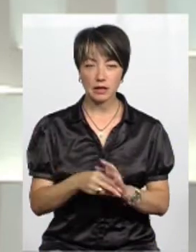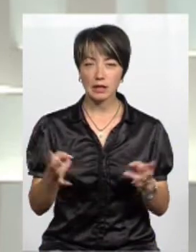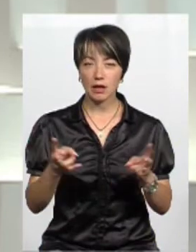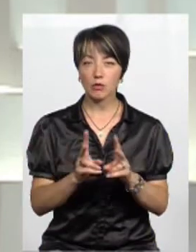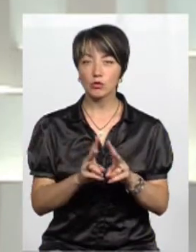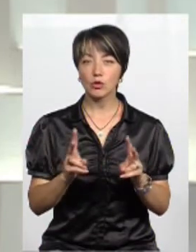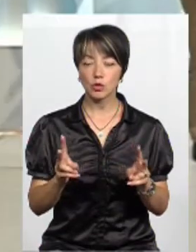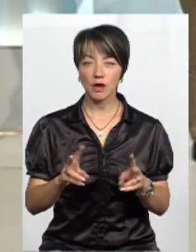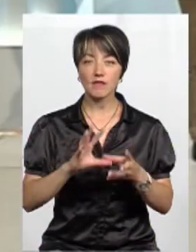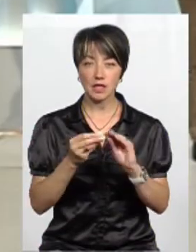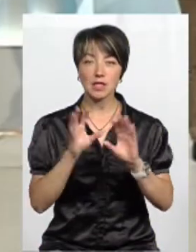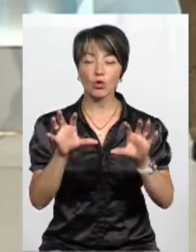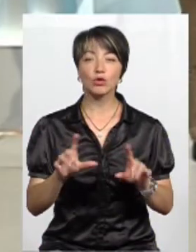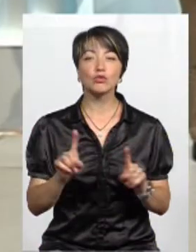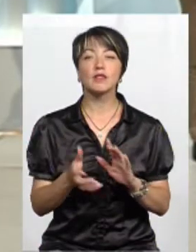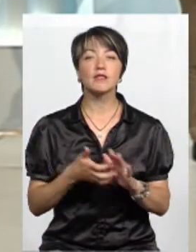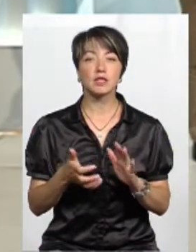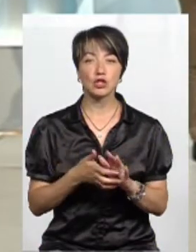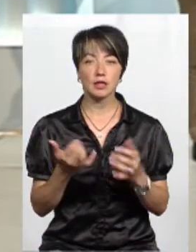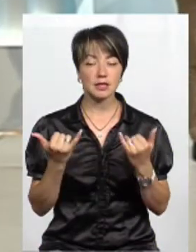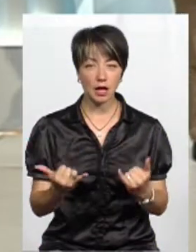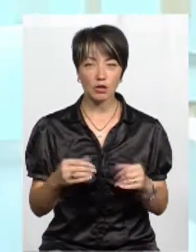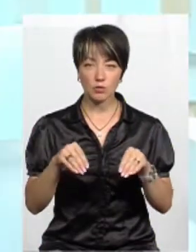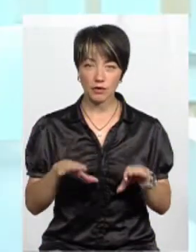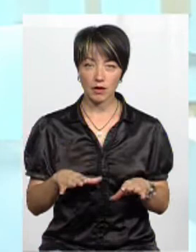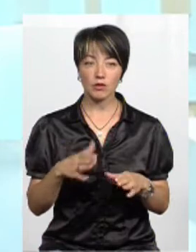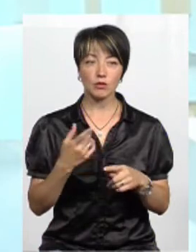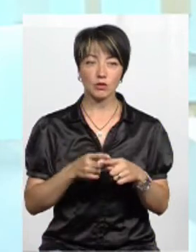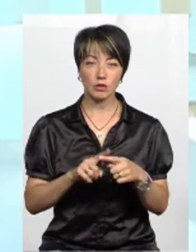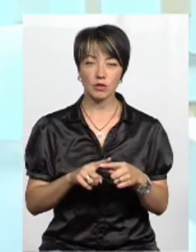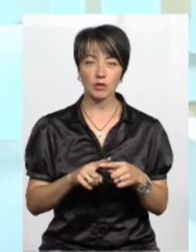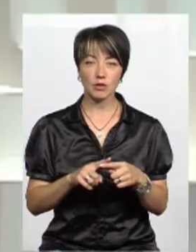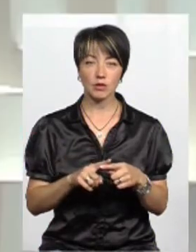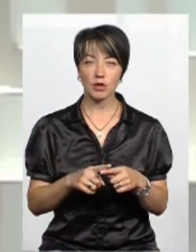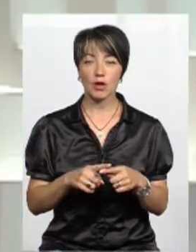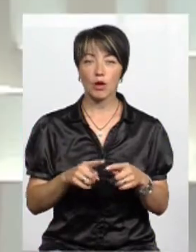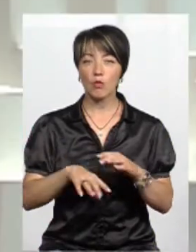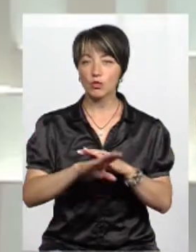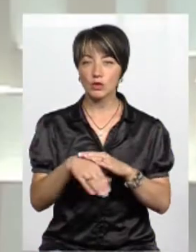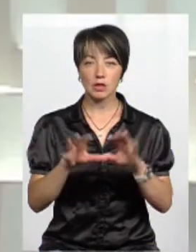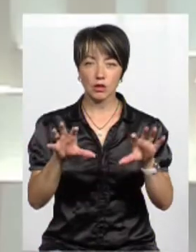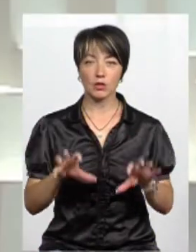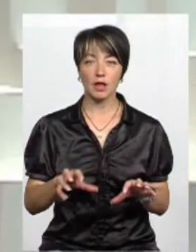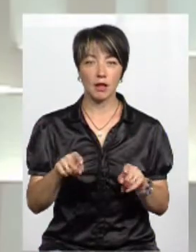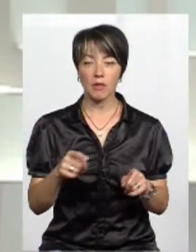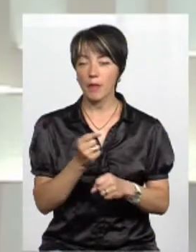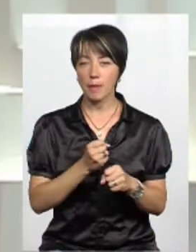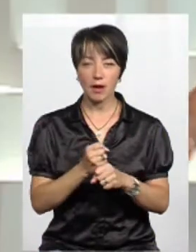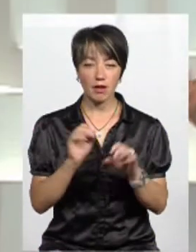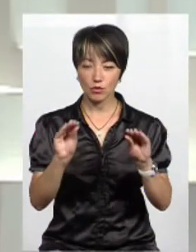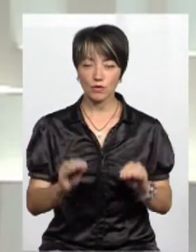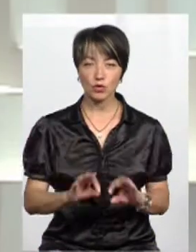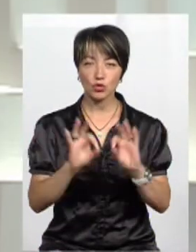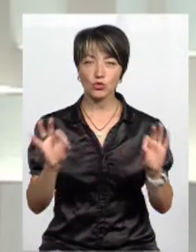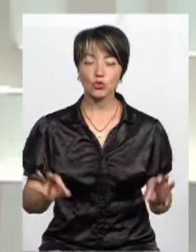щоб хтось... Так, але в законодавстві чого не вистачає зараз, щоб вирішити це питання? Щоб... Пусте. А воно в принципі пусте, там взагалі не напрацьовано.